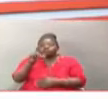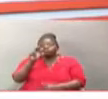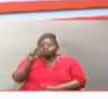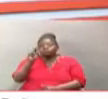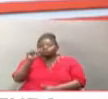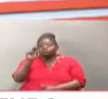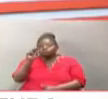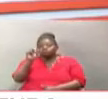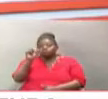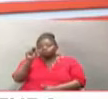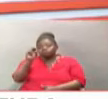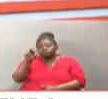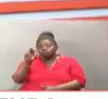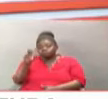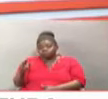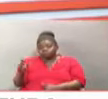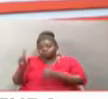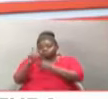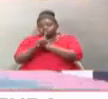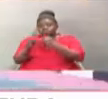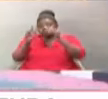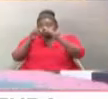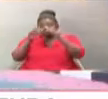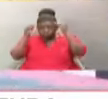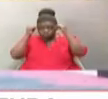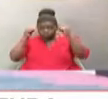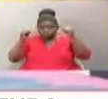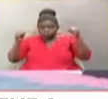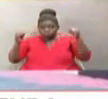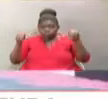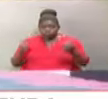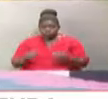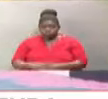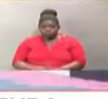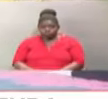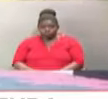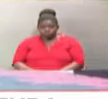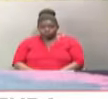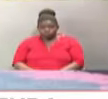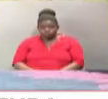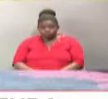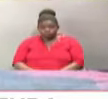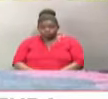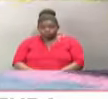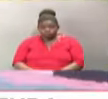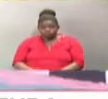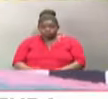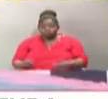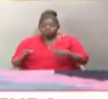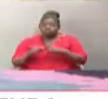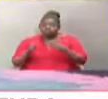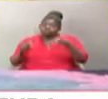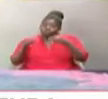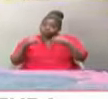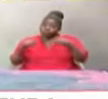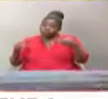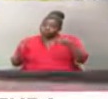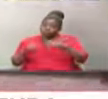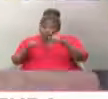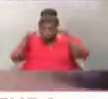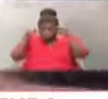mu disitulikiti ey'Ekiruhura. Yeah, yeah, yeah, yeah, yeah. Nga weiria ganda wali ya seko kulu ne